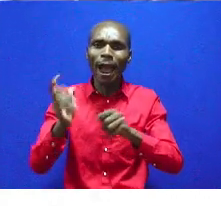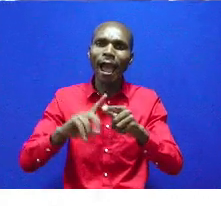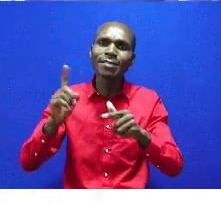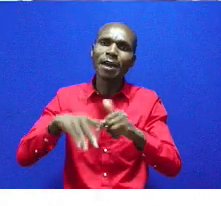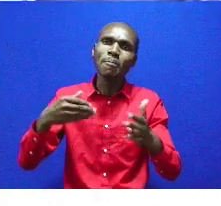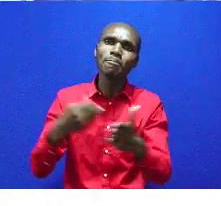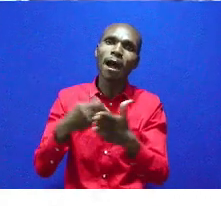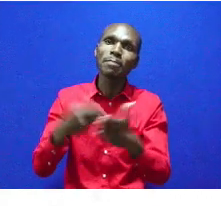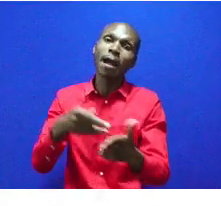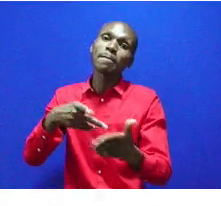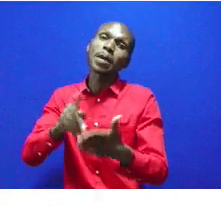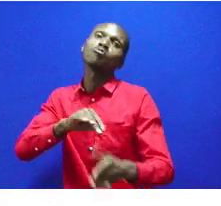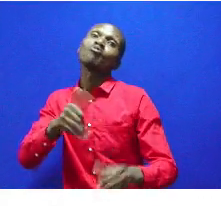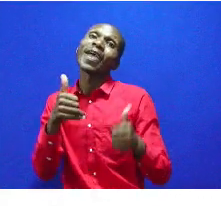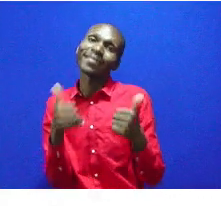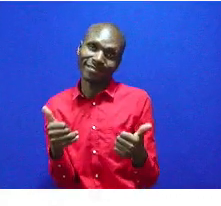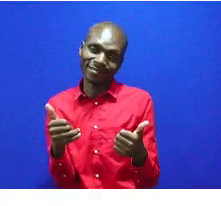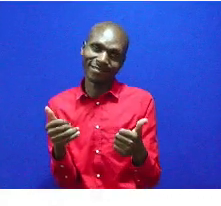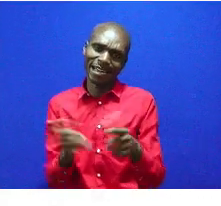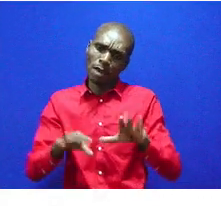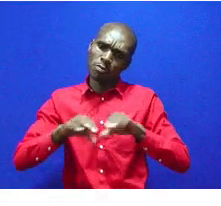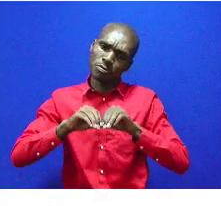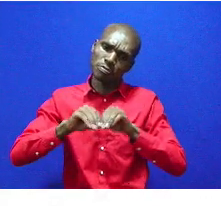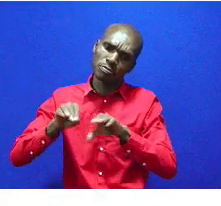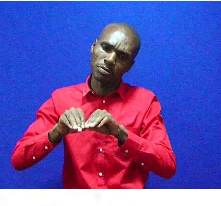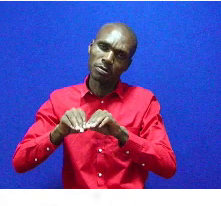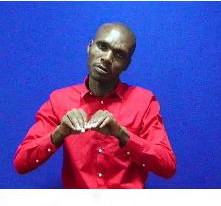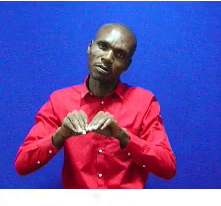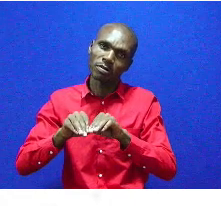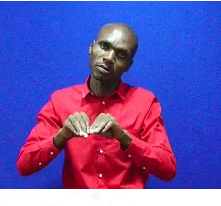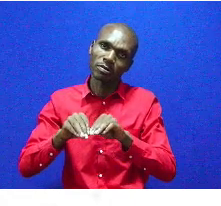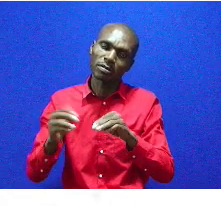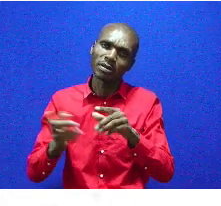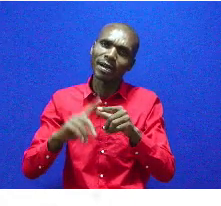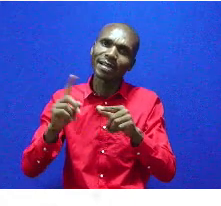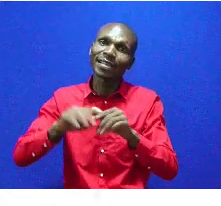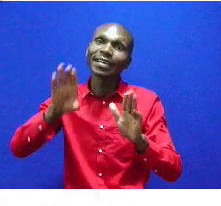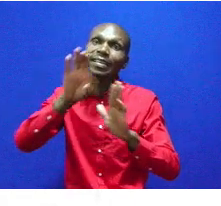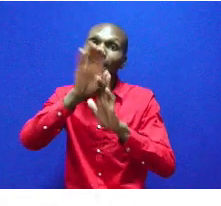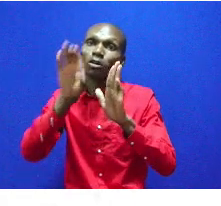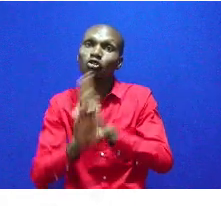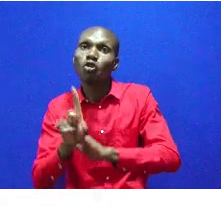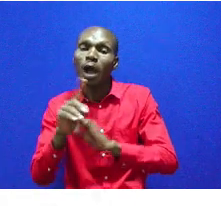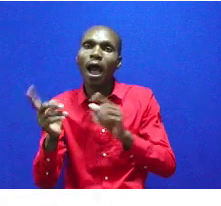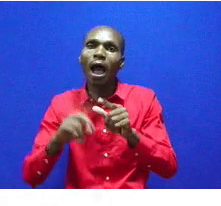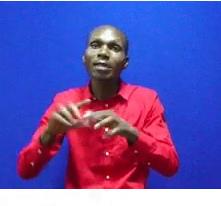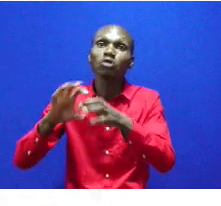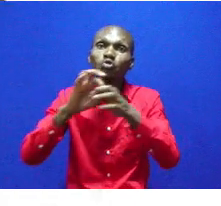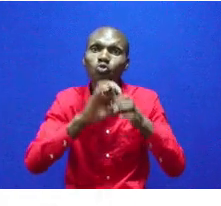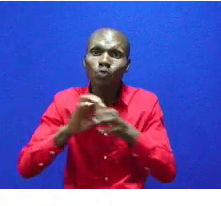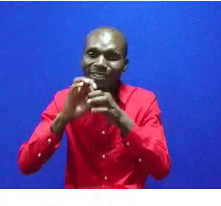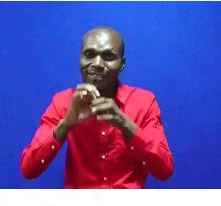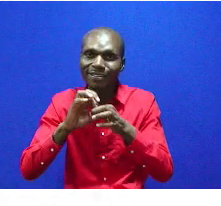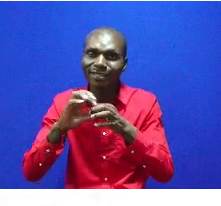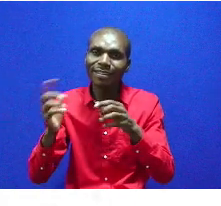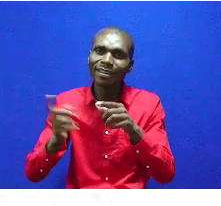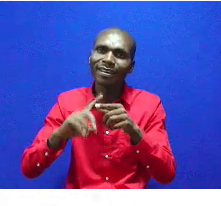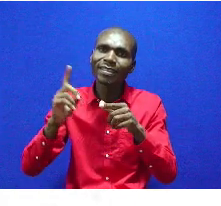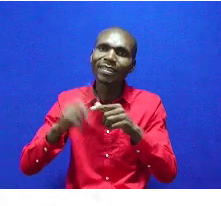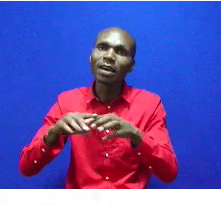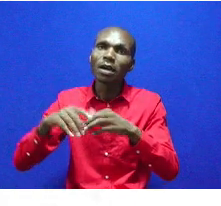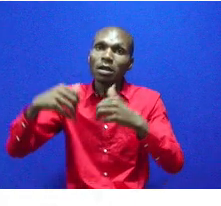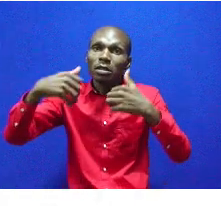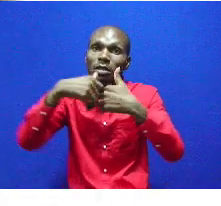bobo ikeranu. Tumepeleka sheria mbili. Kuna sheria moja ya ushirika, the cooperatives